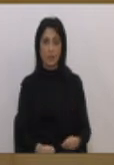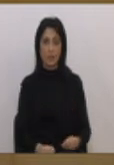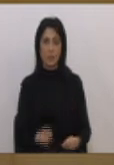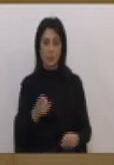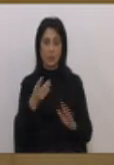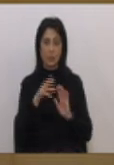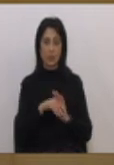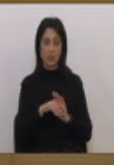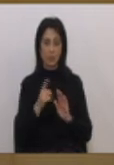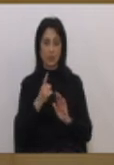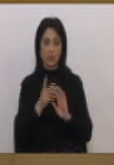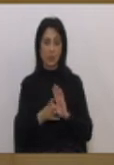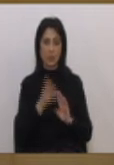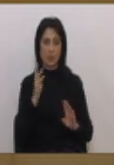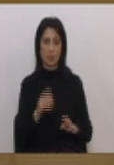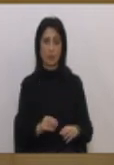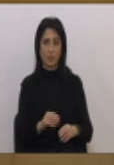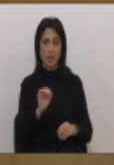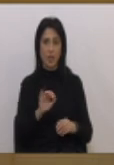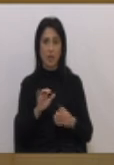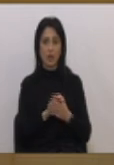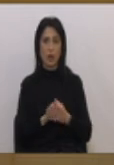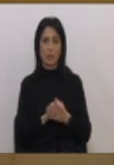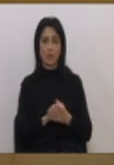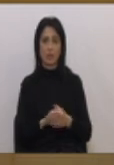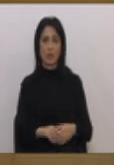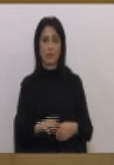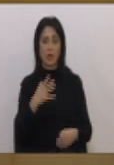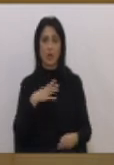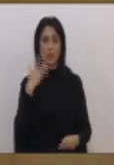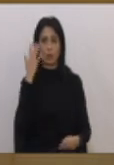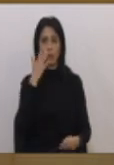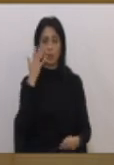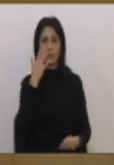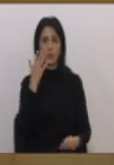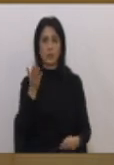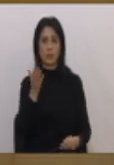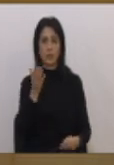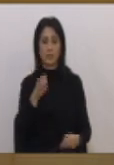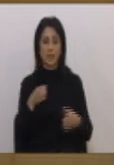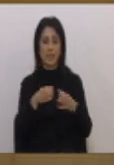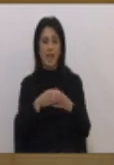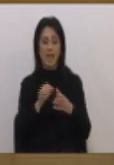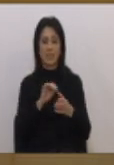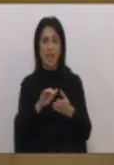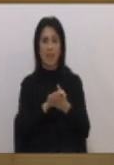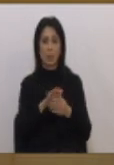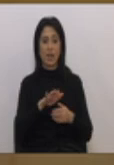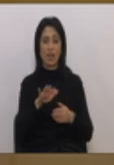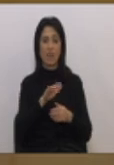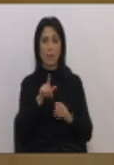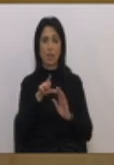მათ შორის და უპირველეს ყოვლისა ევროკავშირში. ქართული ოცნების დელეგაციის